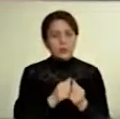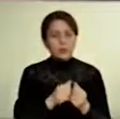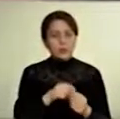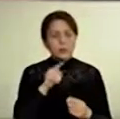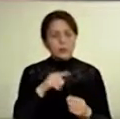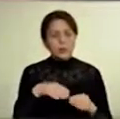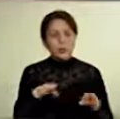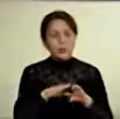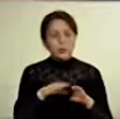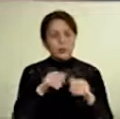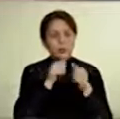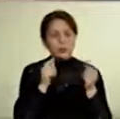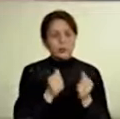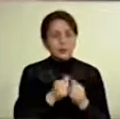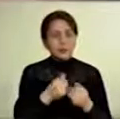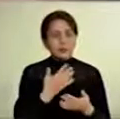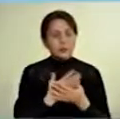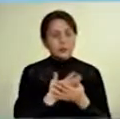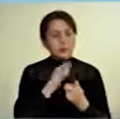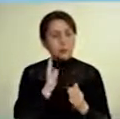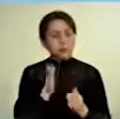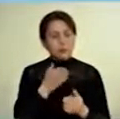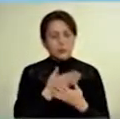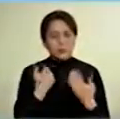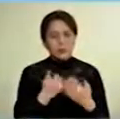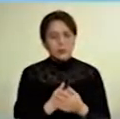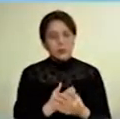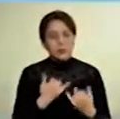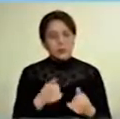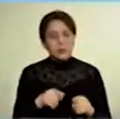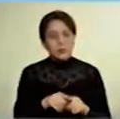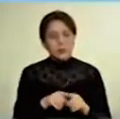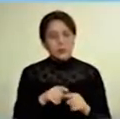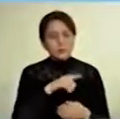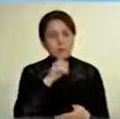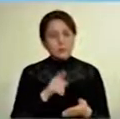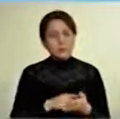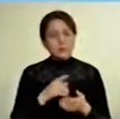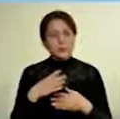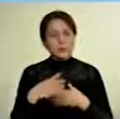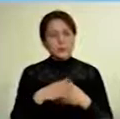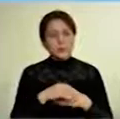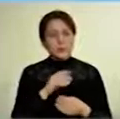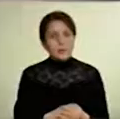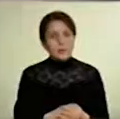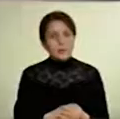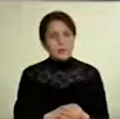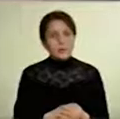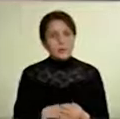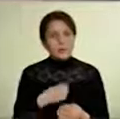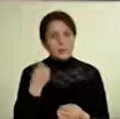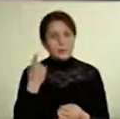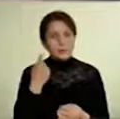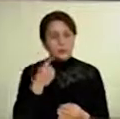teng shakllarga misol bo'la oladimi? Keling, bu kabi savollarga birgalikda javob izlaymiz.